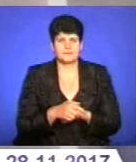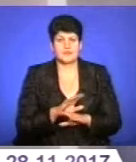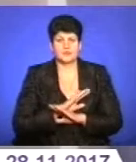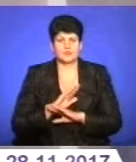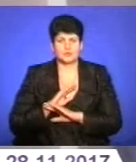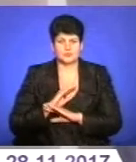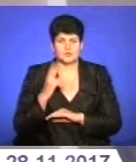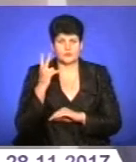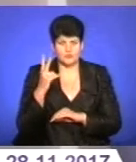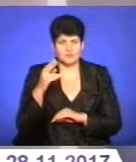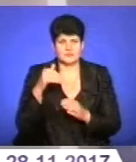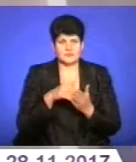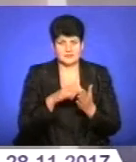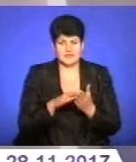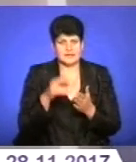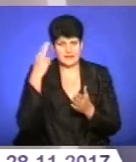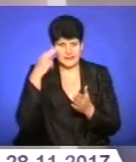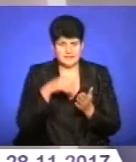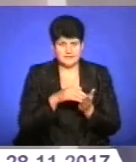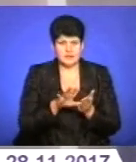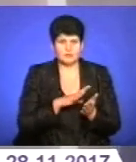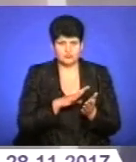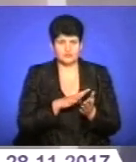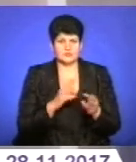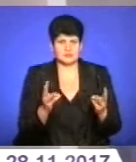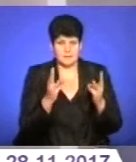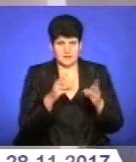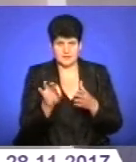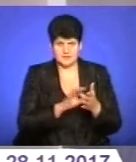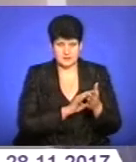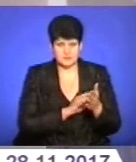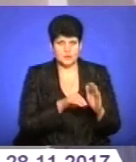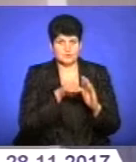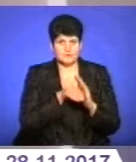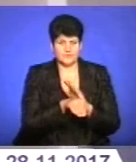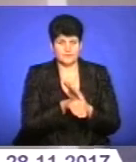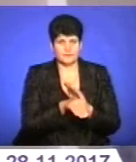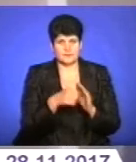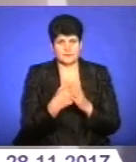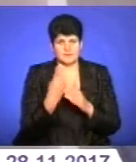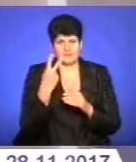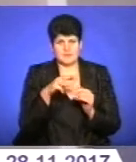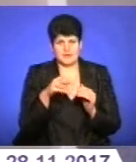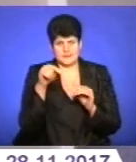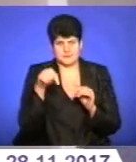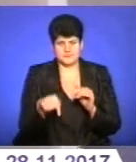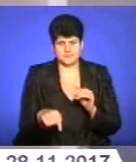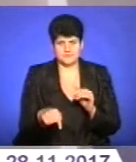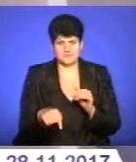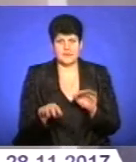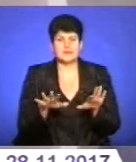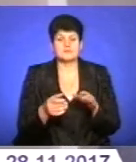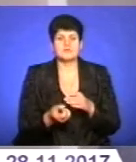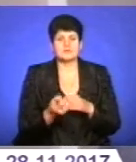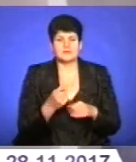двох кабанів зразу ж були піддані утилізації методом спалювання, останки захоронені на глибину близько 2 метрів, от і на місці, де вони